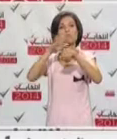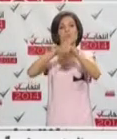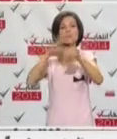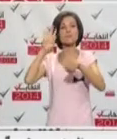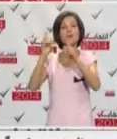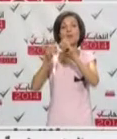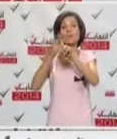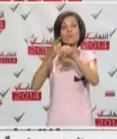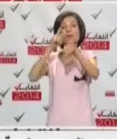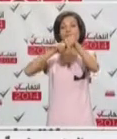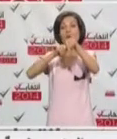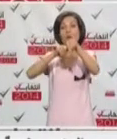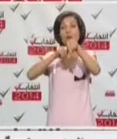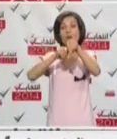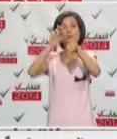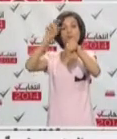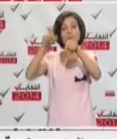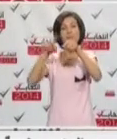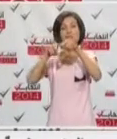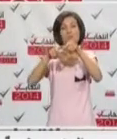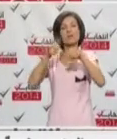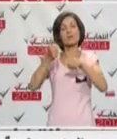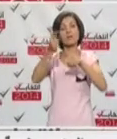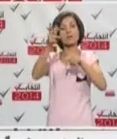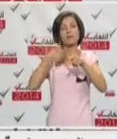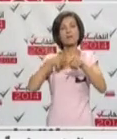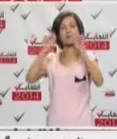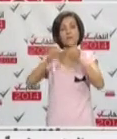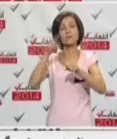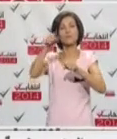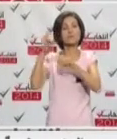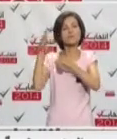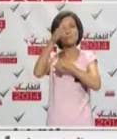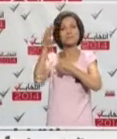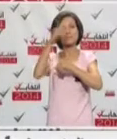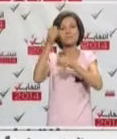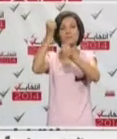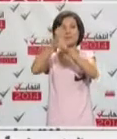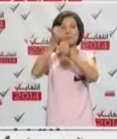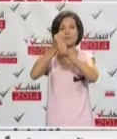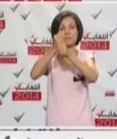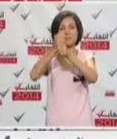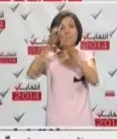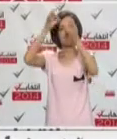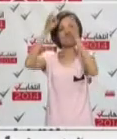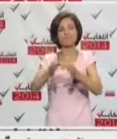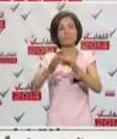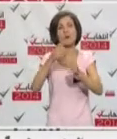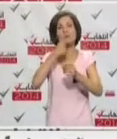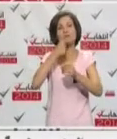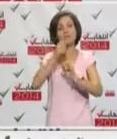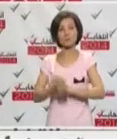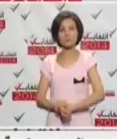فاعليه خاصه في مجال التوقيت السفارات وعددها بما يسهل السكان والعمال الذهاب الى اعمالهم بكل